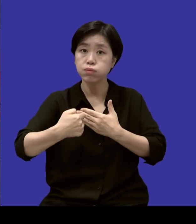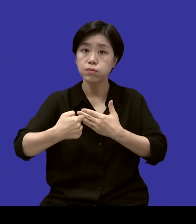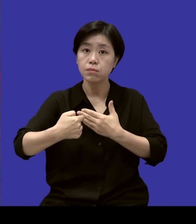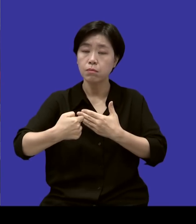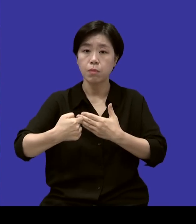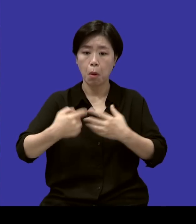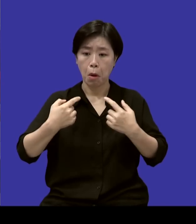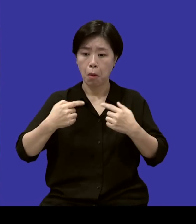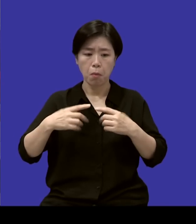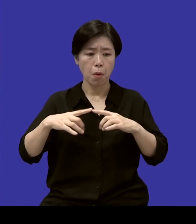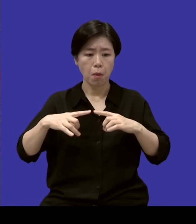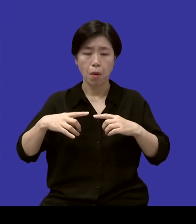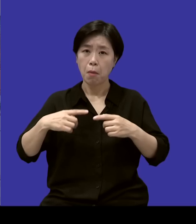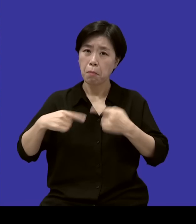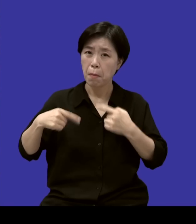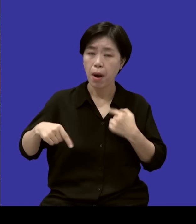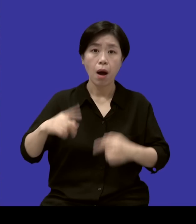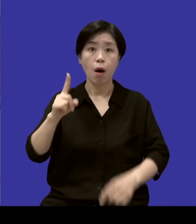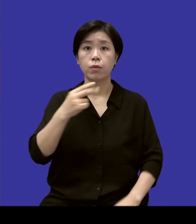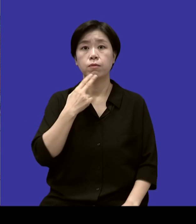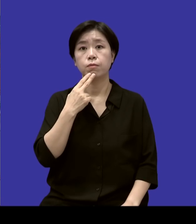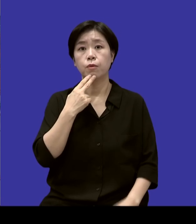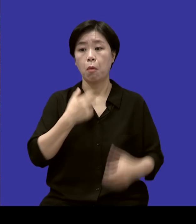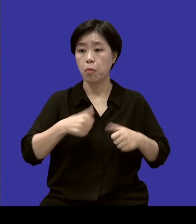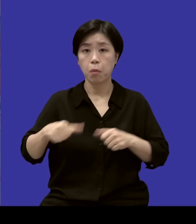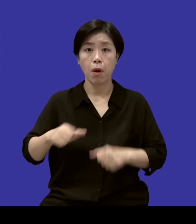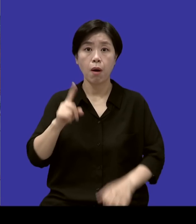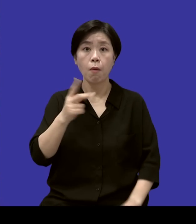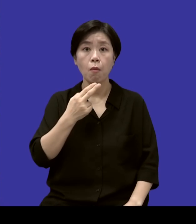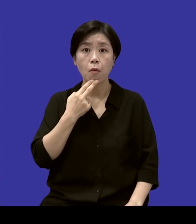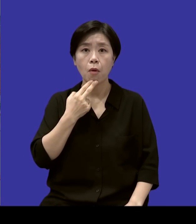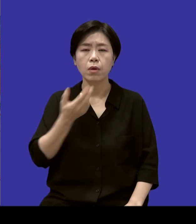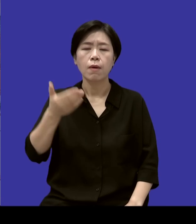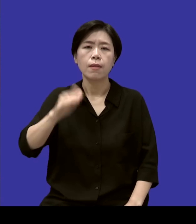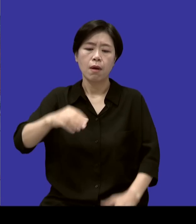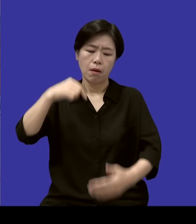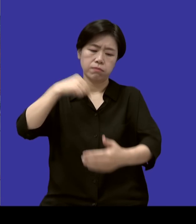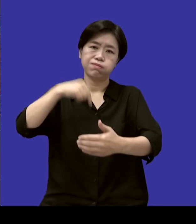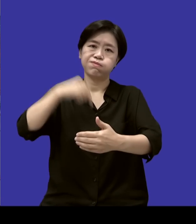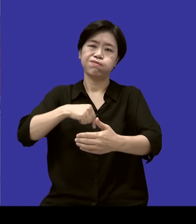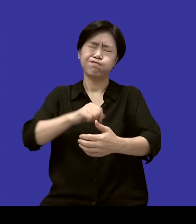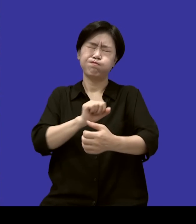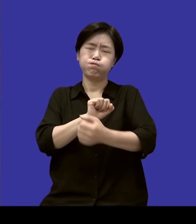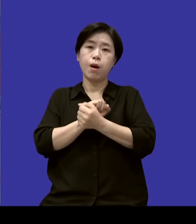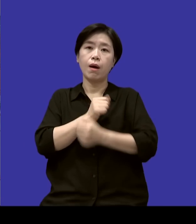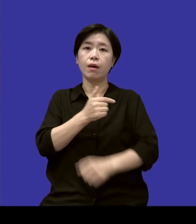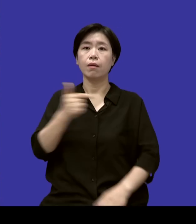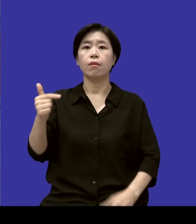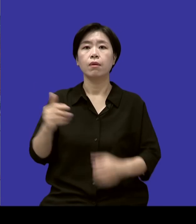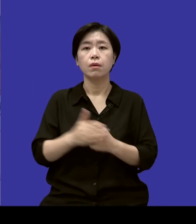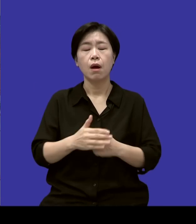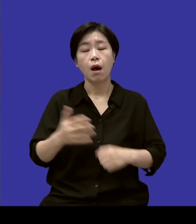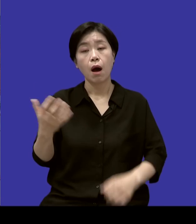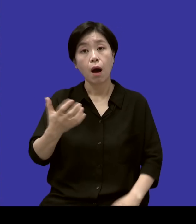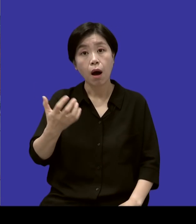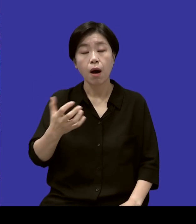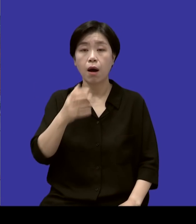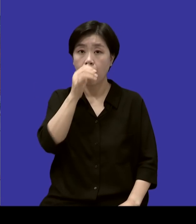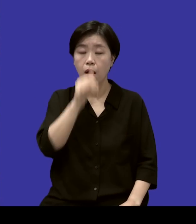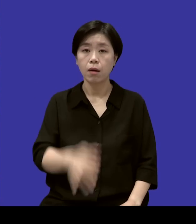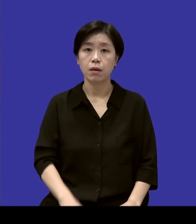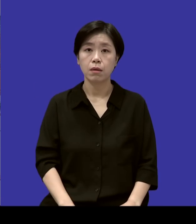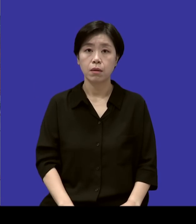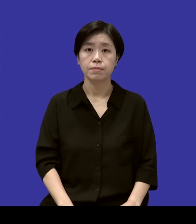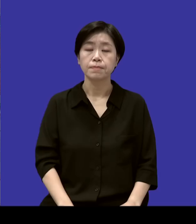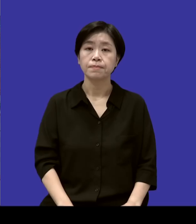너무 많이 충격이 가서 예. 처음에는 뭐 괜찮다 이렇게 느꼈는데 하루 이틀 3일 되니까 완전히